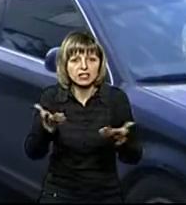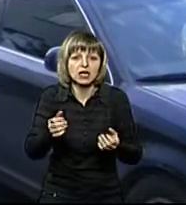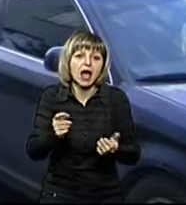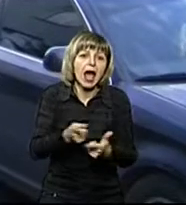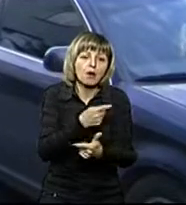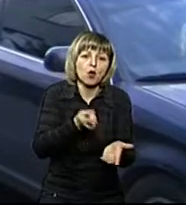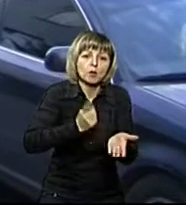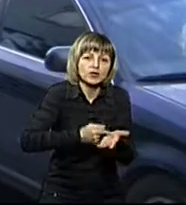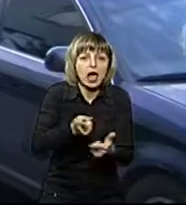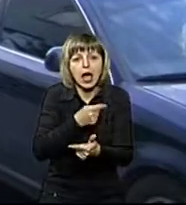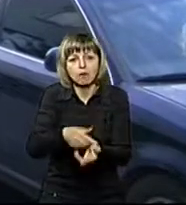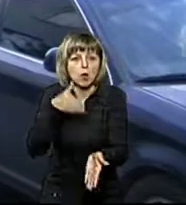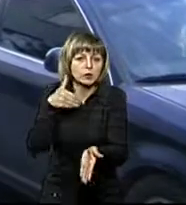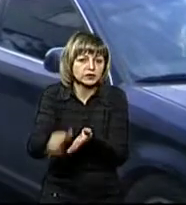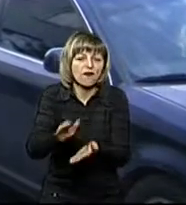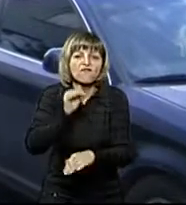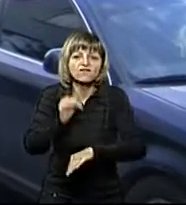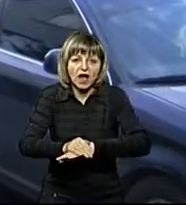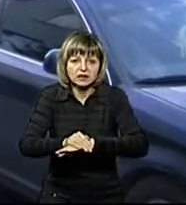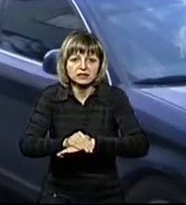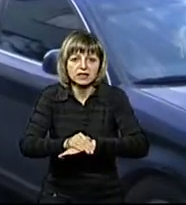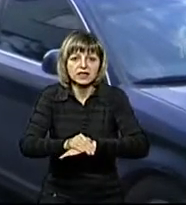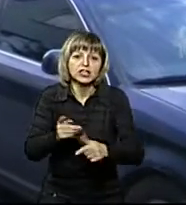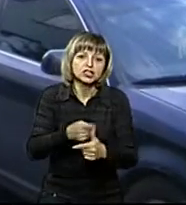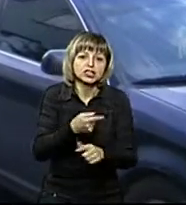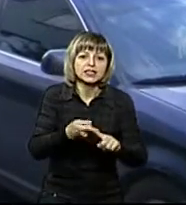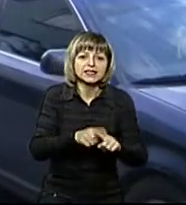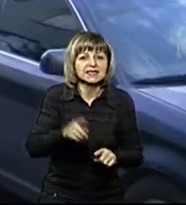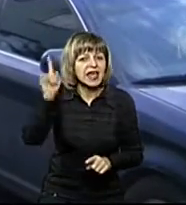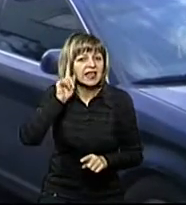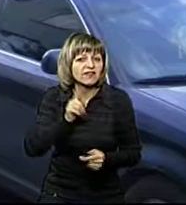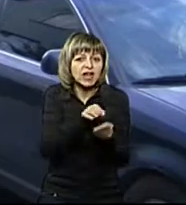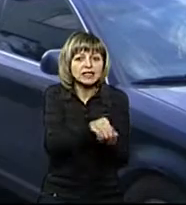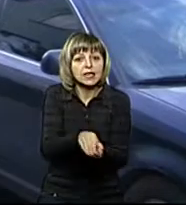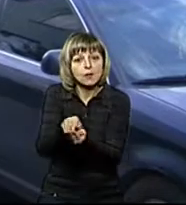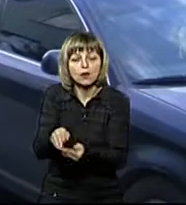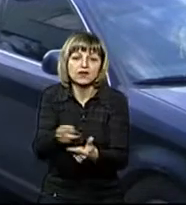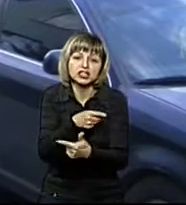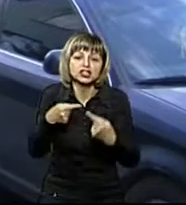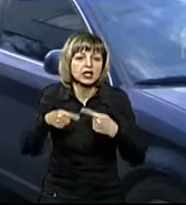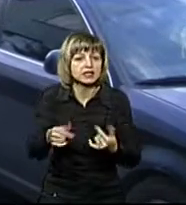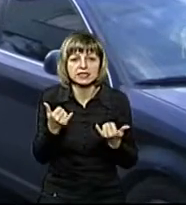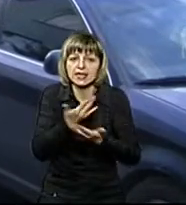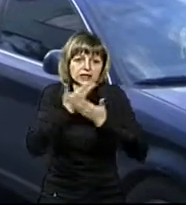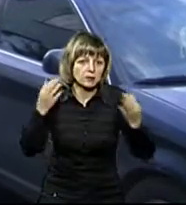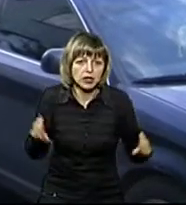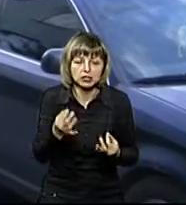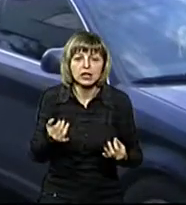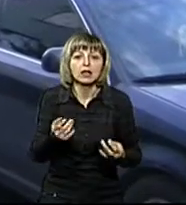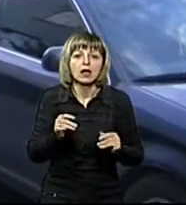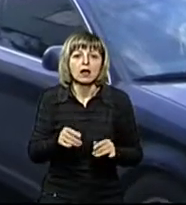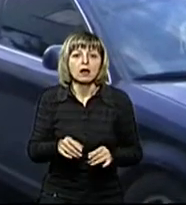або підтверджувала, або спростовувала факт, чи це єврейське поховання, а будь-яке інше, немає. В зв'язку з тим, що